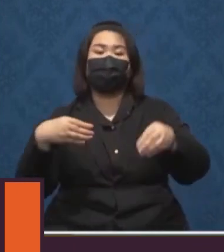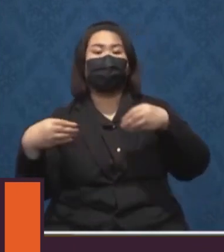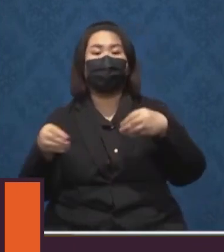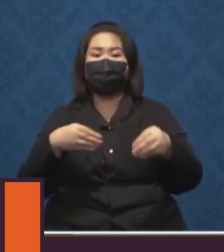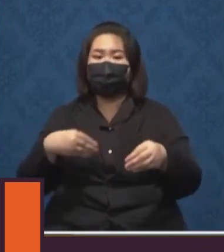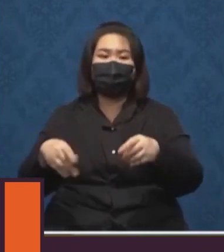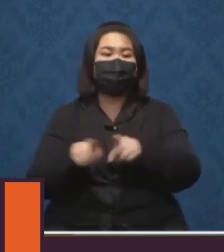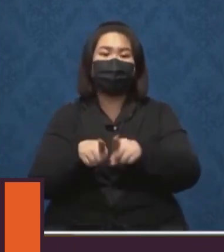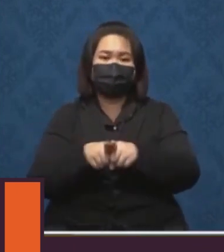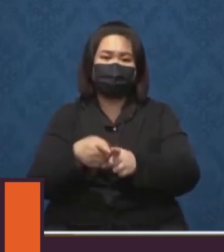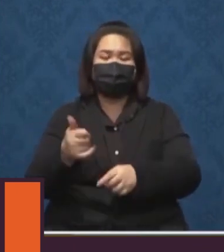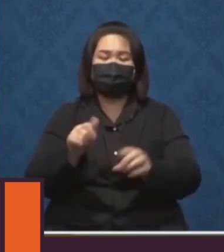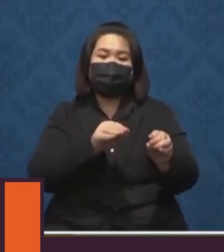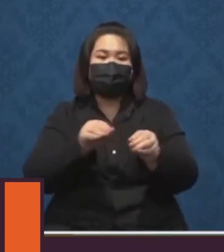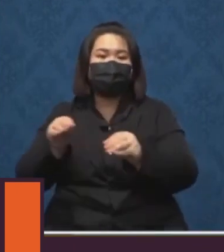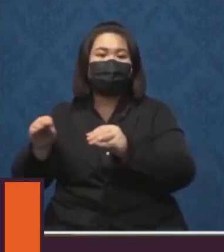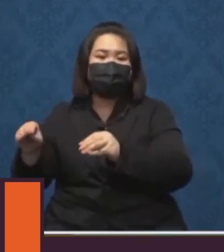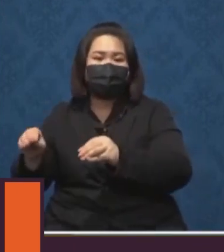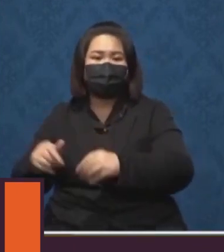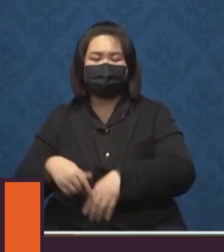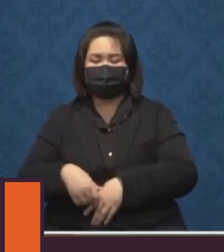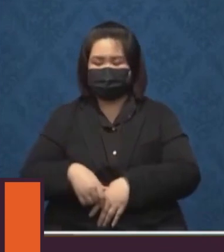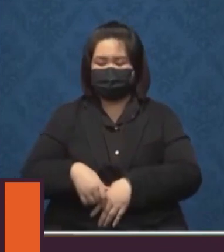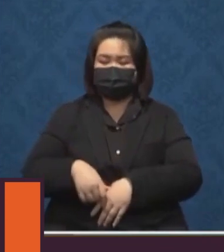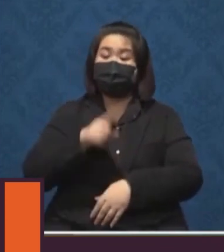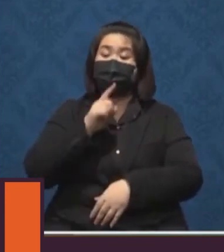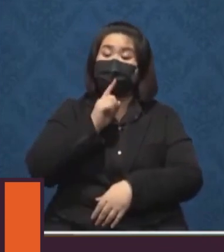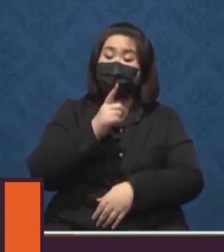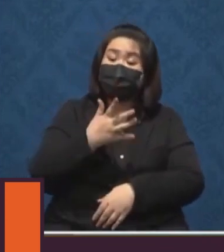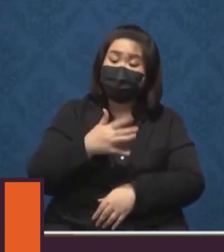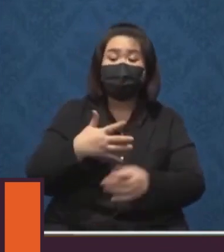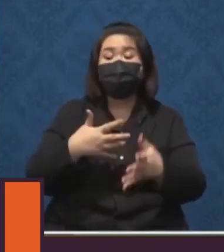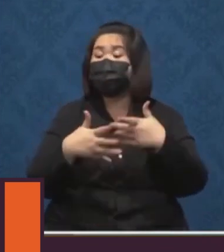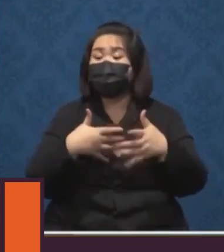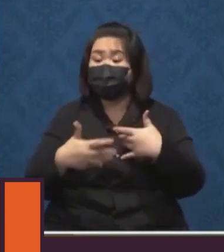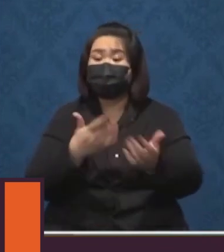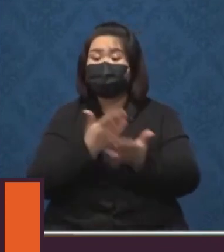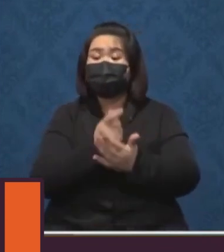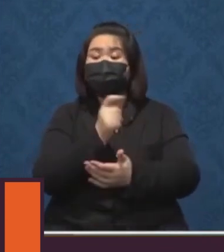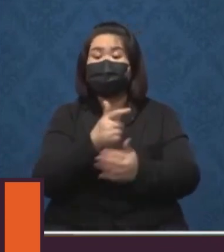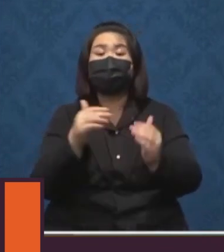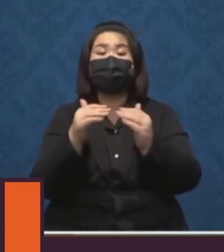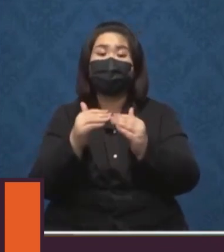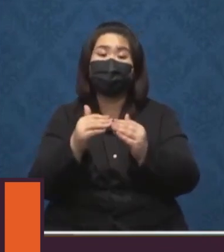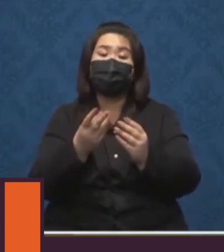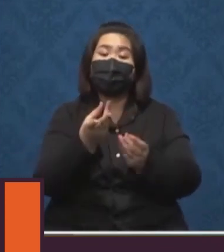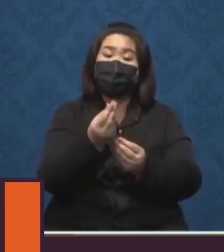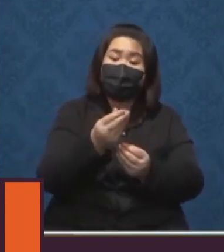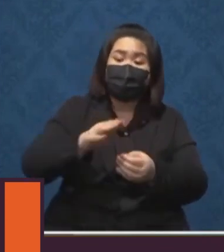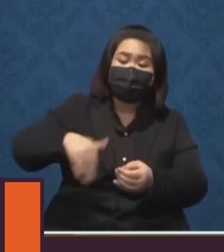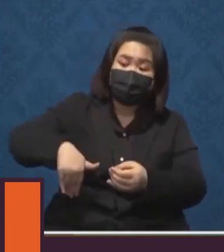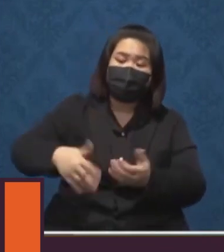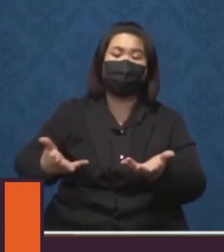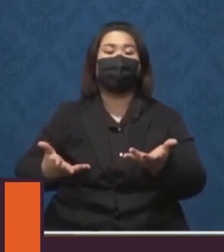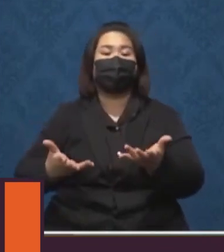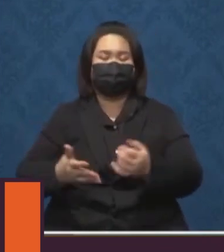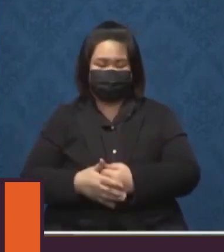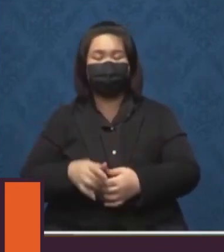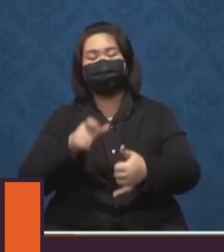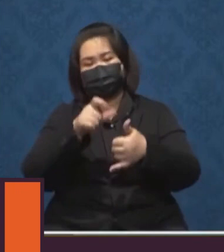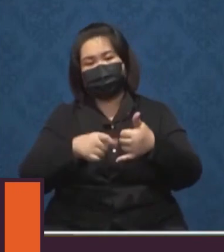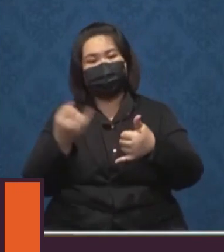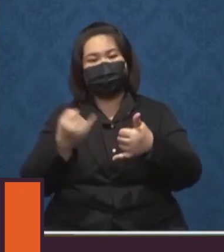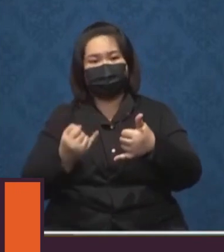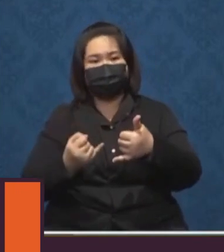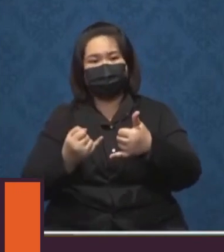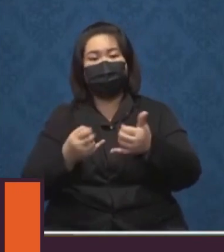ที่จะผัดวันประกันพรุ่งเพราะไม่ว่าจะจ่ายช้าจ่ายเร็วก็จ่ายเงินเท่ากันพฤติกรรมที่ไม่พึงประสงค์นี้ย่อมเป็นการเพิ่มอั